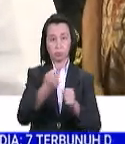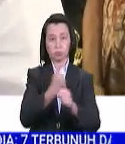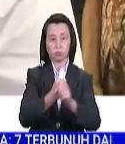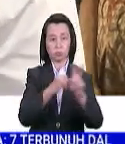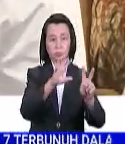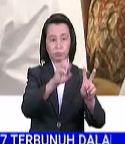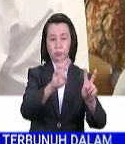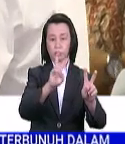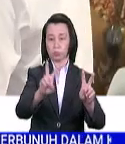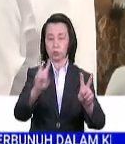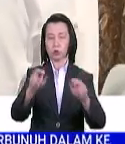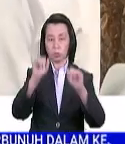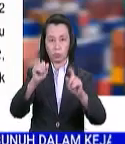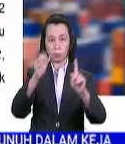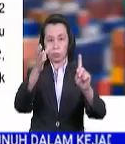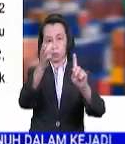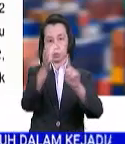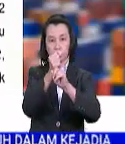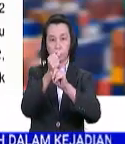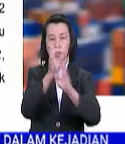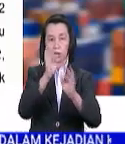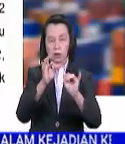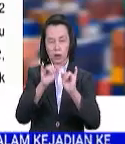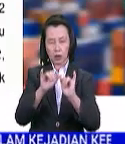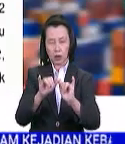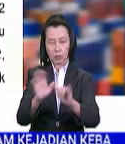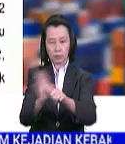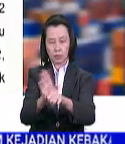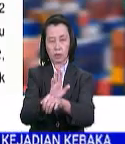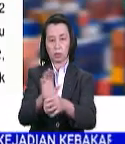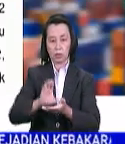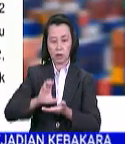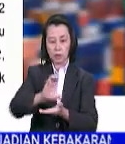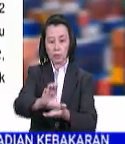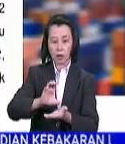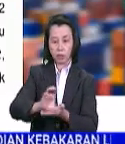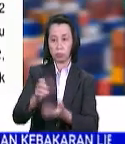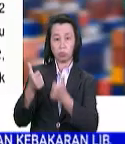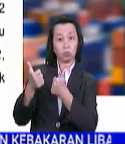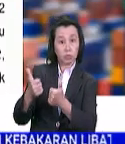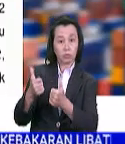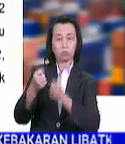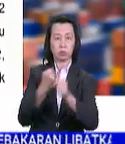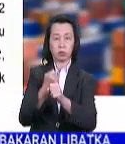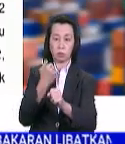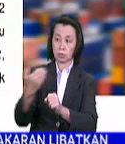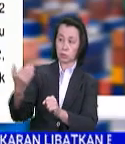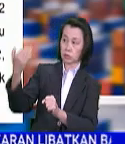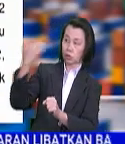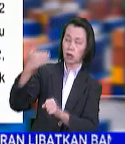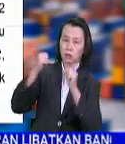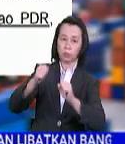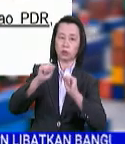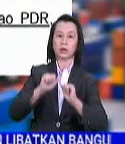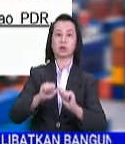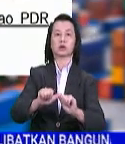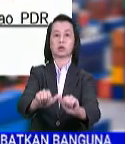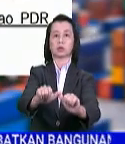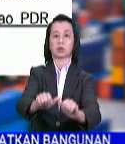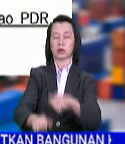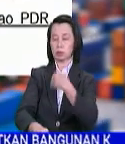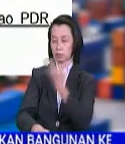2022 mampu dicapai jika momentum perdagangan dan pelabuhan yang merangsangkan tahun lalu dapat dikekalkan